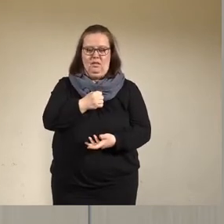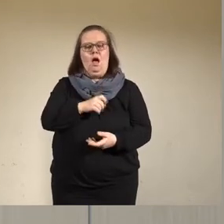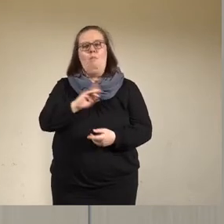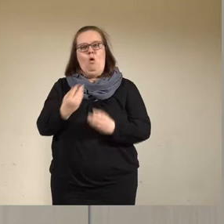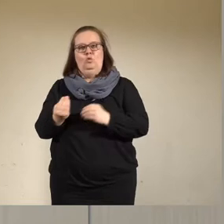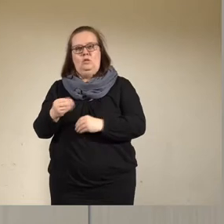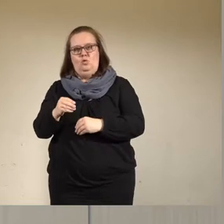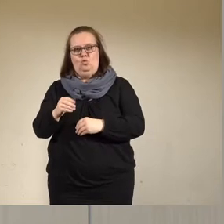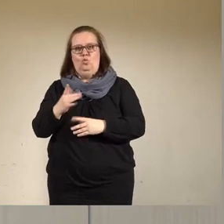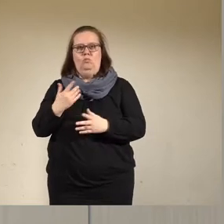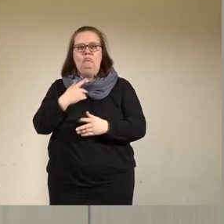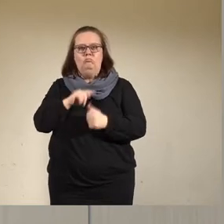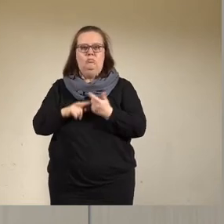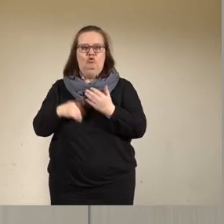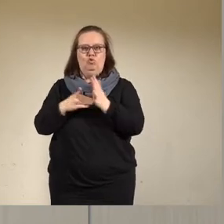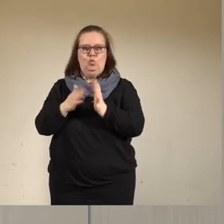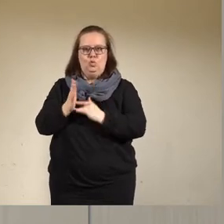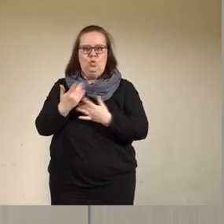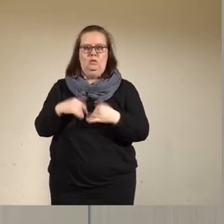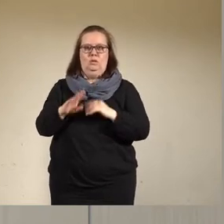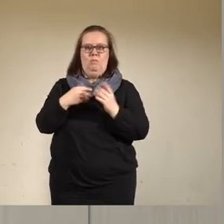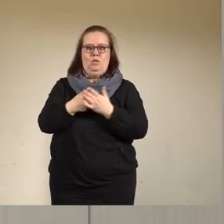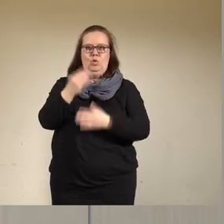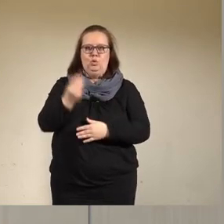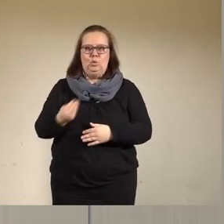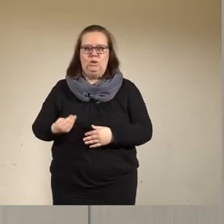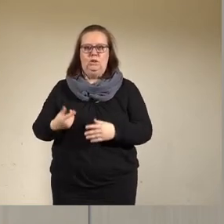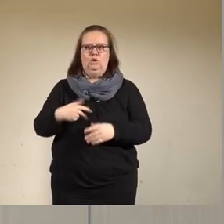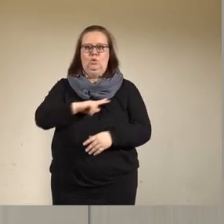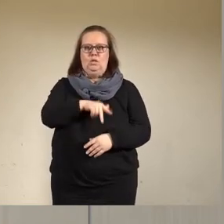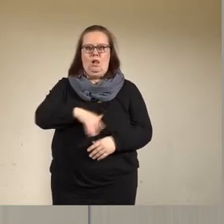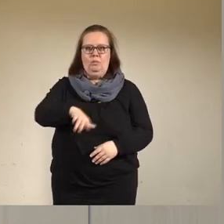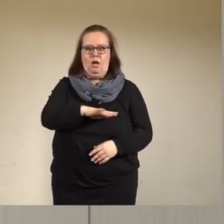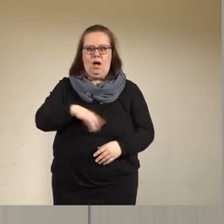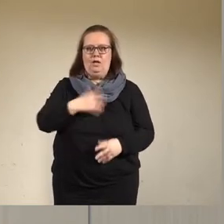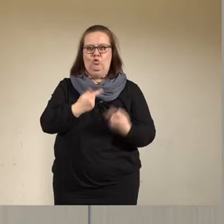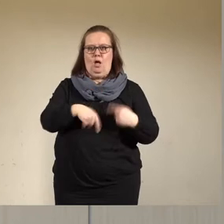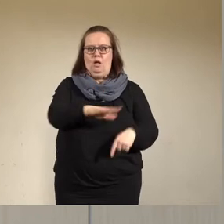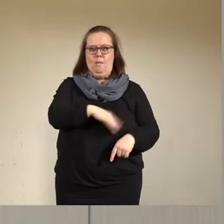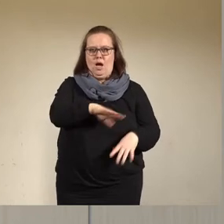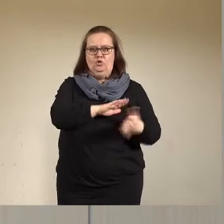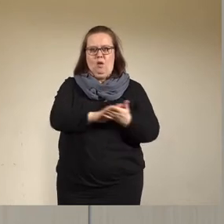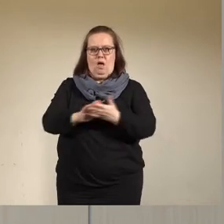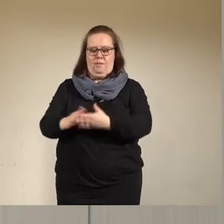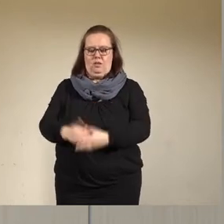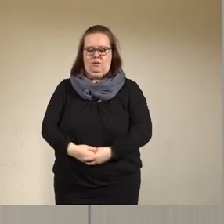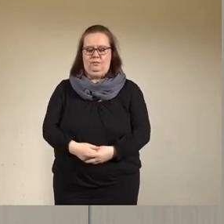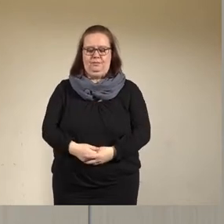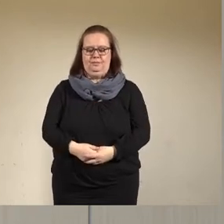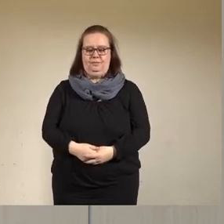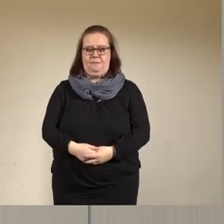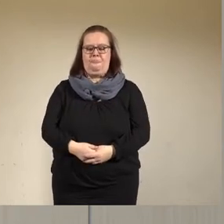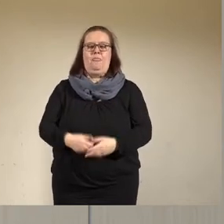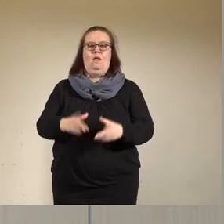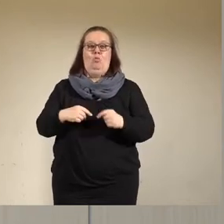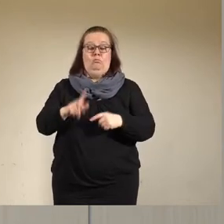Seite auch bestehende Strukturen in der Kunst, im sozialen Sektor oder auch in anderen Bereichen zu erhalten. So